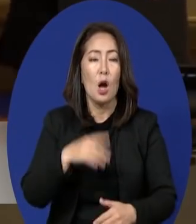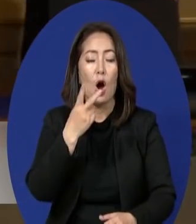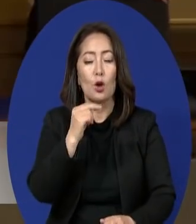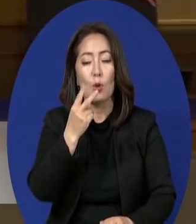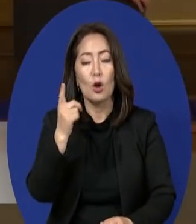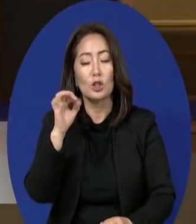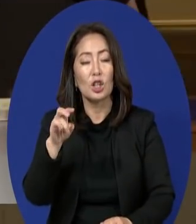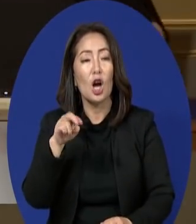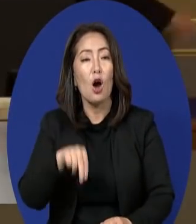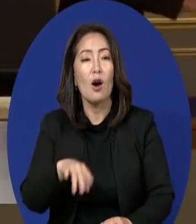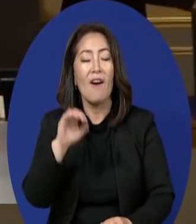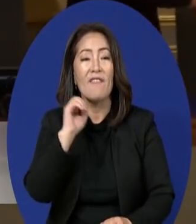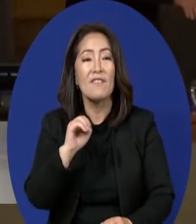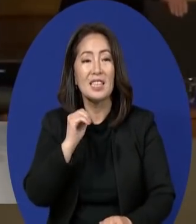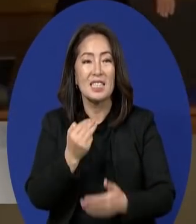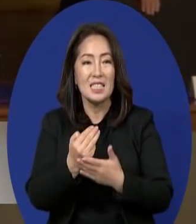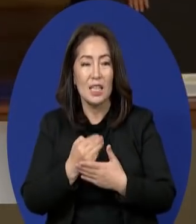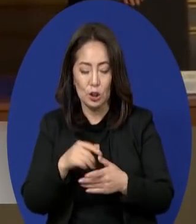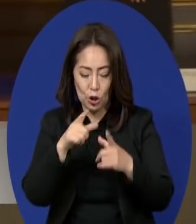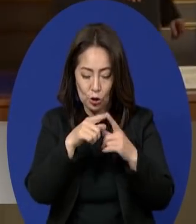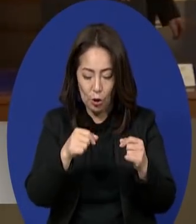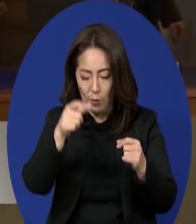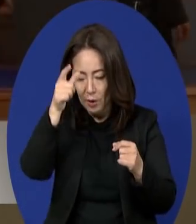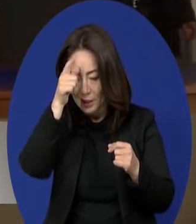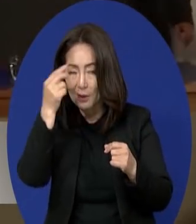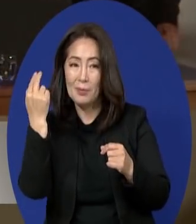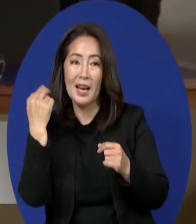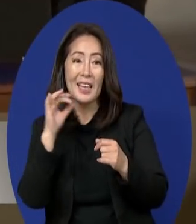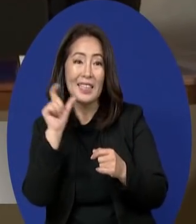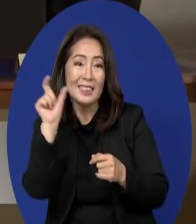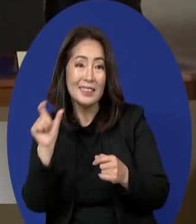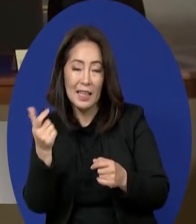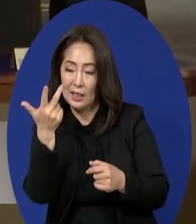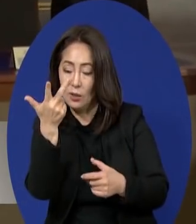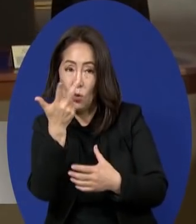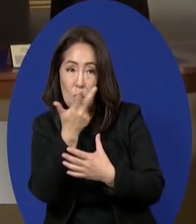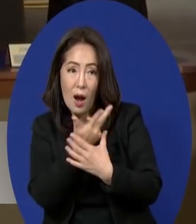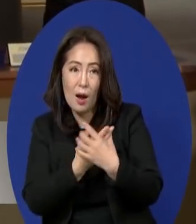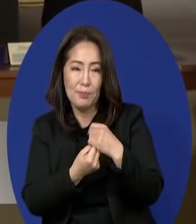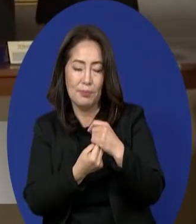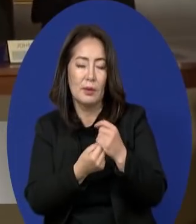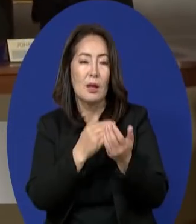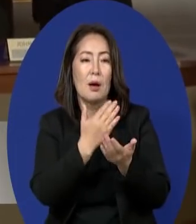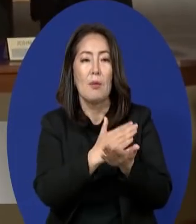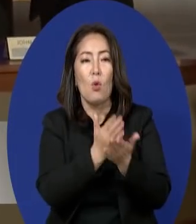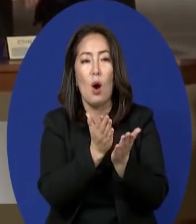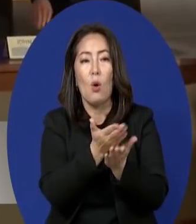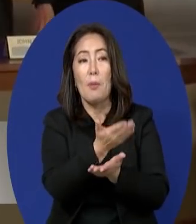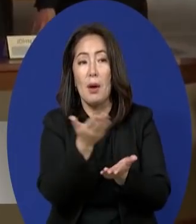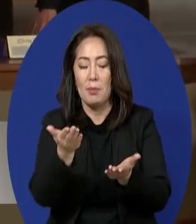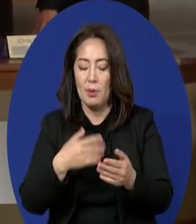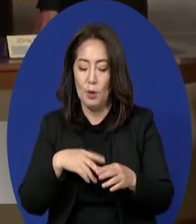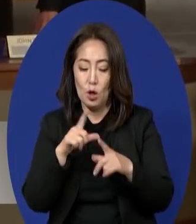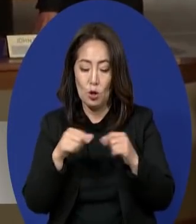2021 оны Нобелийн физикийн салбарын шагналыг Япон, Герман, Италийн 3 эрдэмтэн хувааж хүртгээр болж байна. Японы эрдэмтэн 90